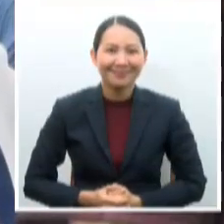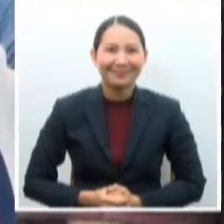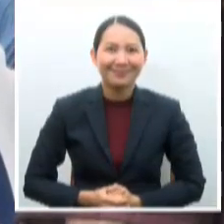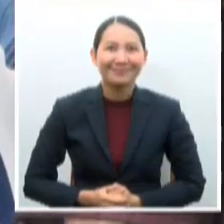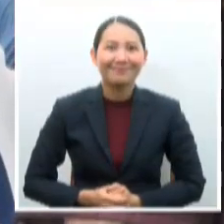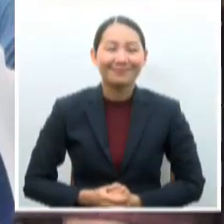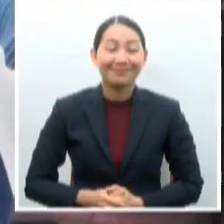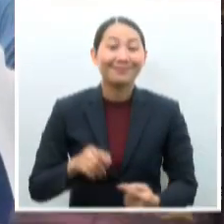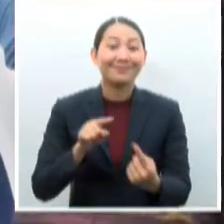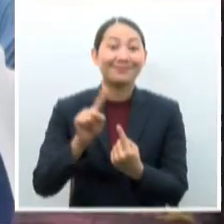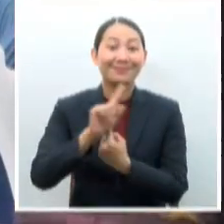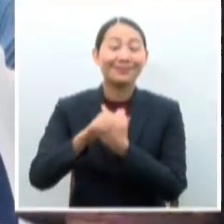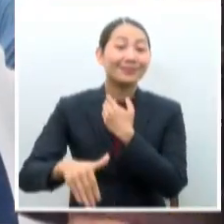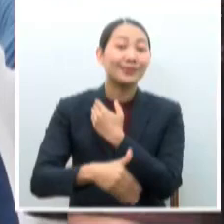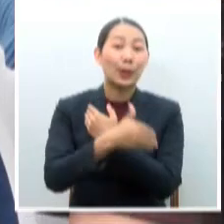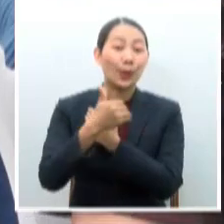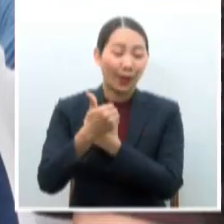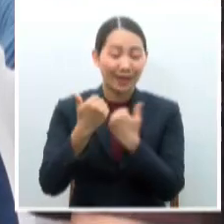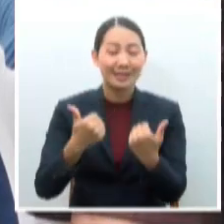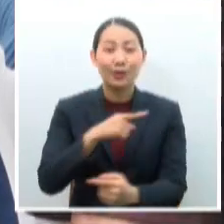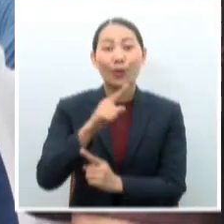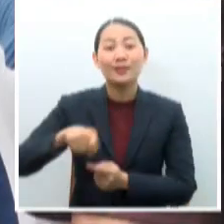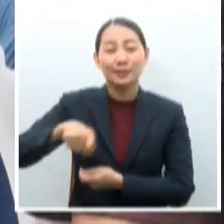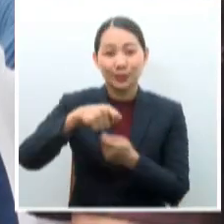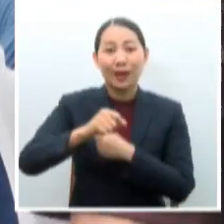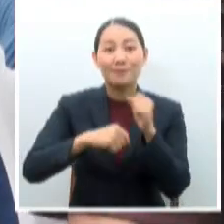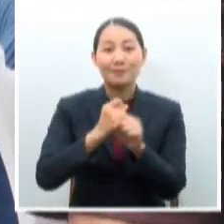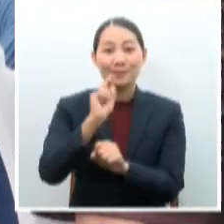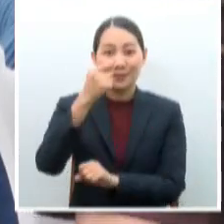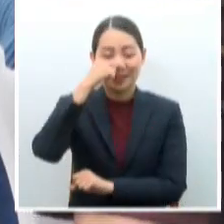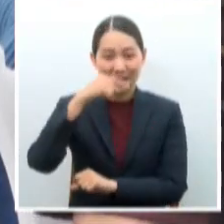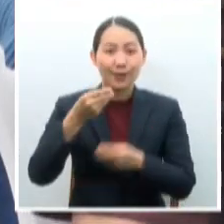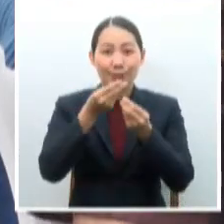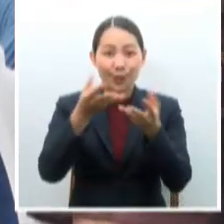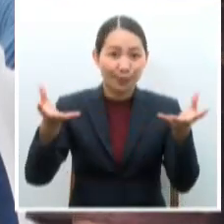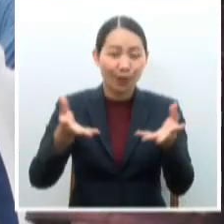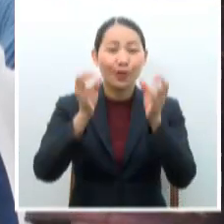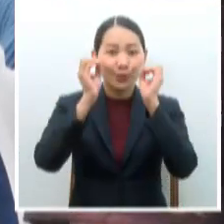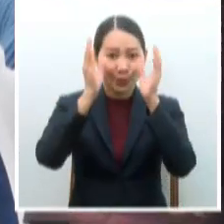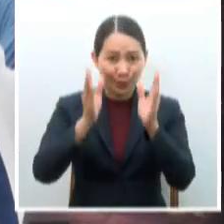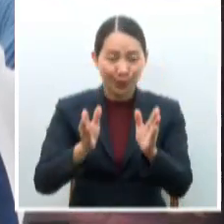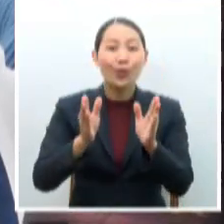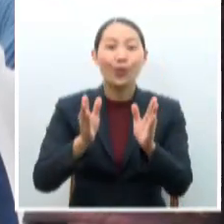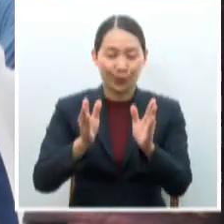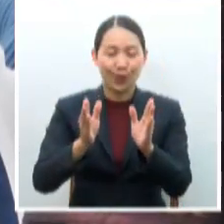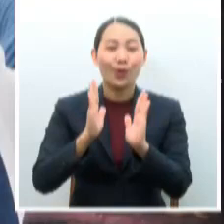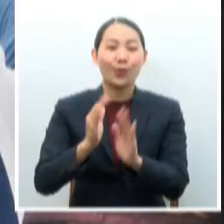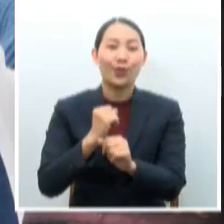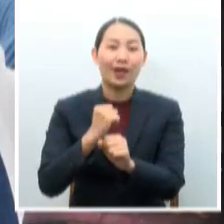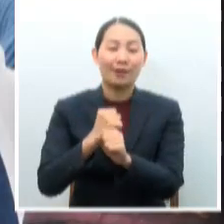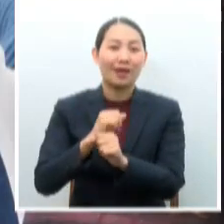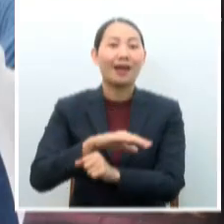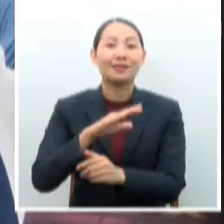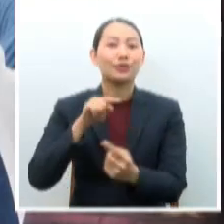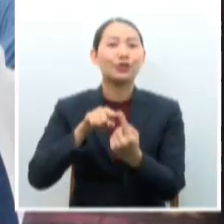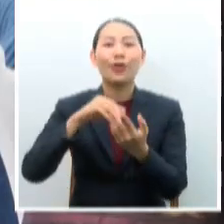อากาศบันทึกสงกรานต์ปีใหม่ของไทยนะคะก็ขออวยพรให้ครูและบุคลากรทางการศึกษาทุกท่านนะคะมีความสุ